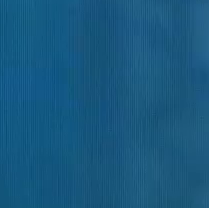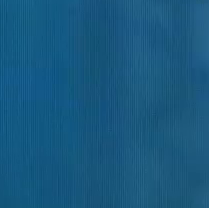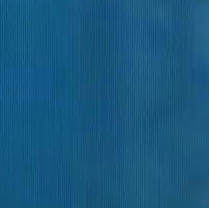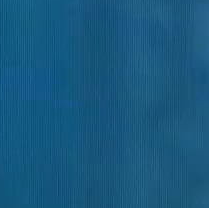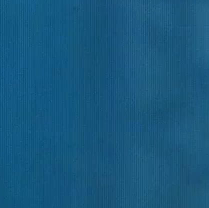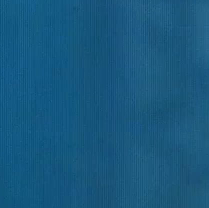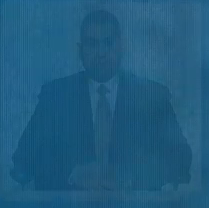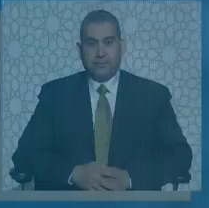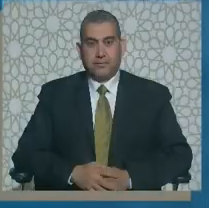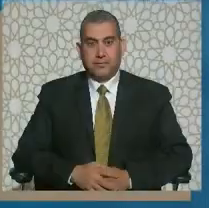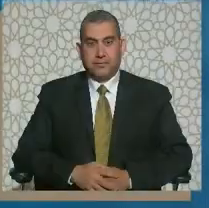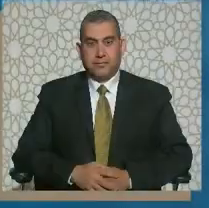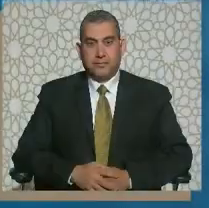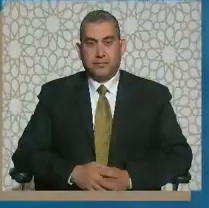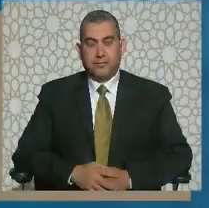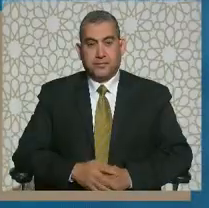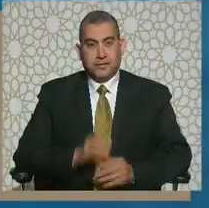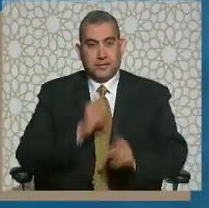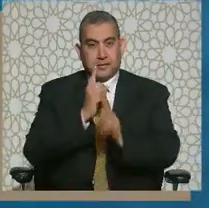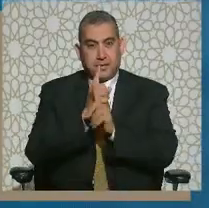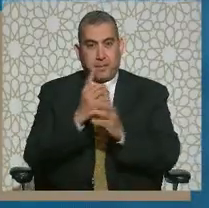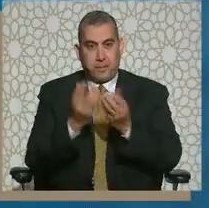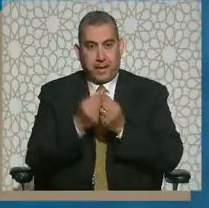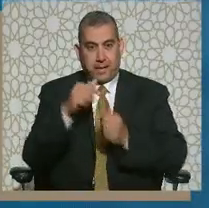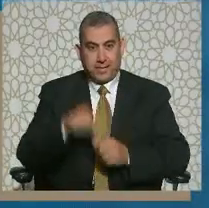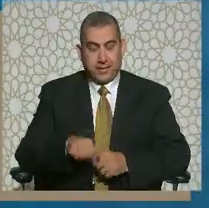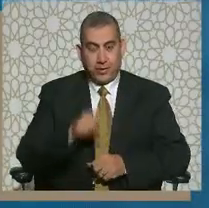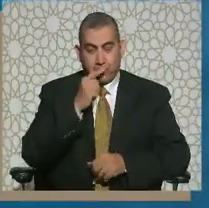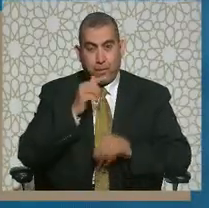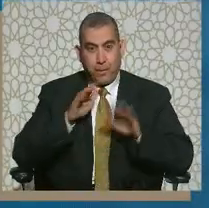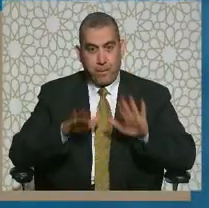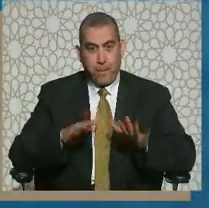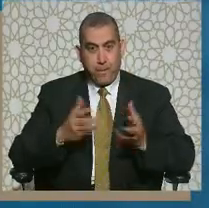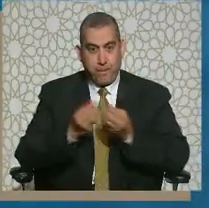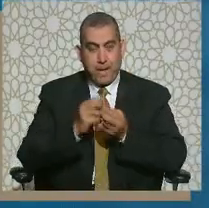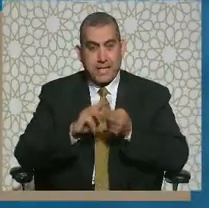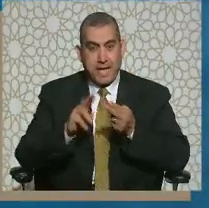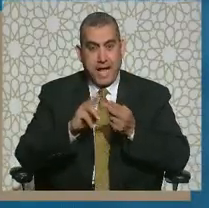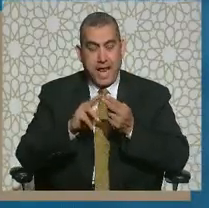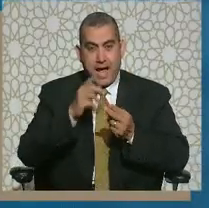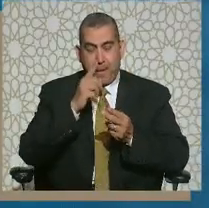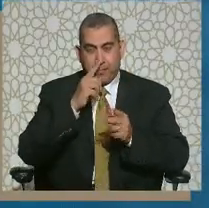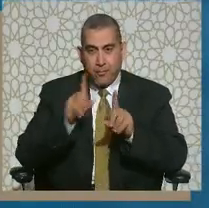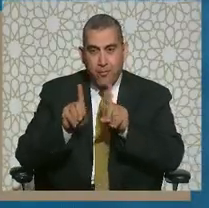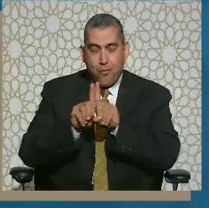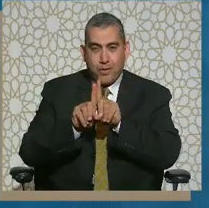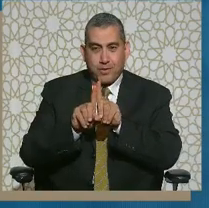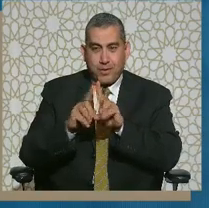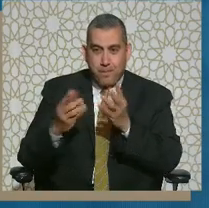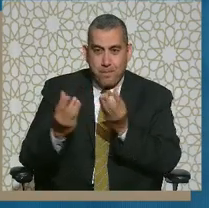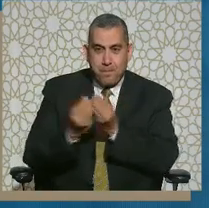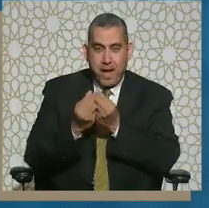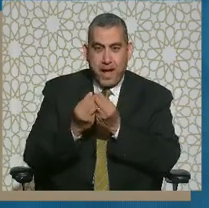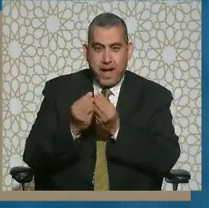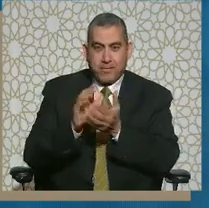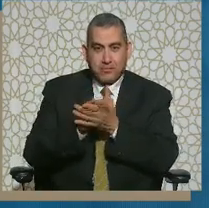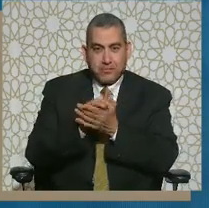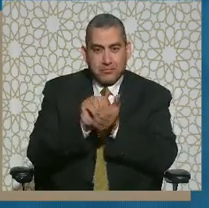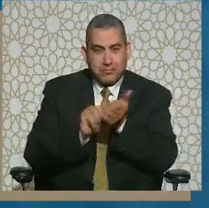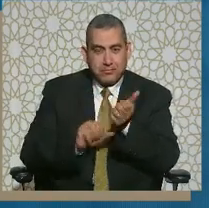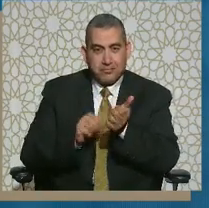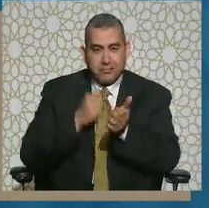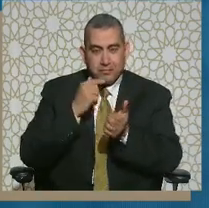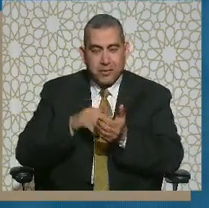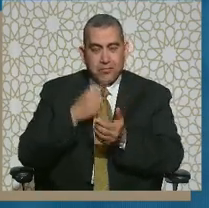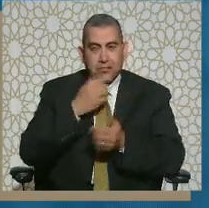الفاصل رجانا لحضراتكم ونحنا مازلنا مع سلام الانس سلام الانس اللي في الحقيقه هو سلام